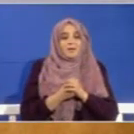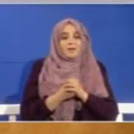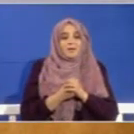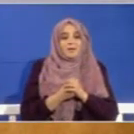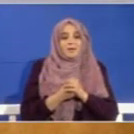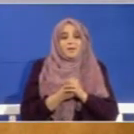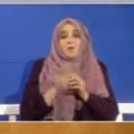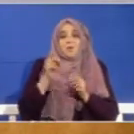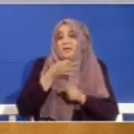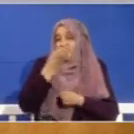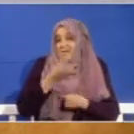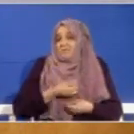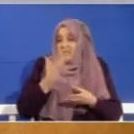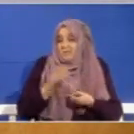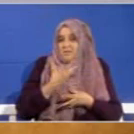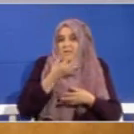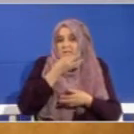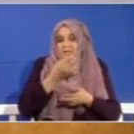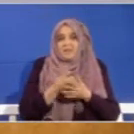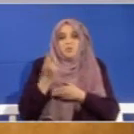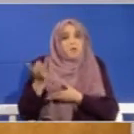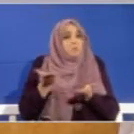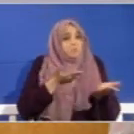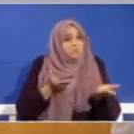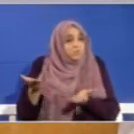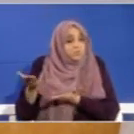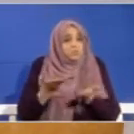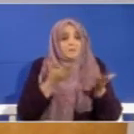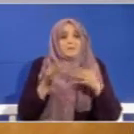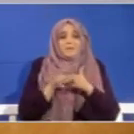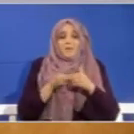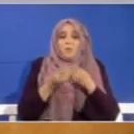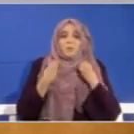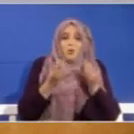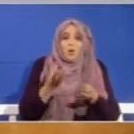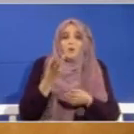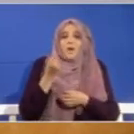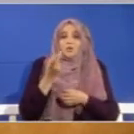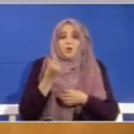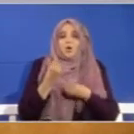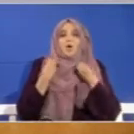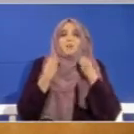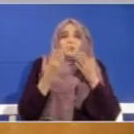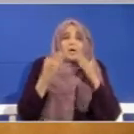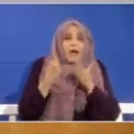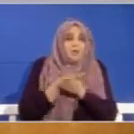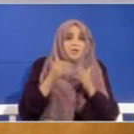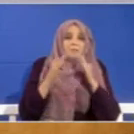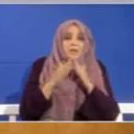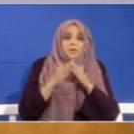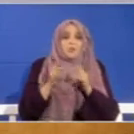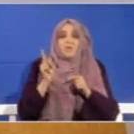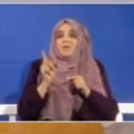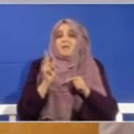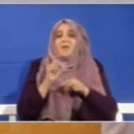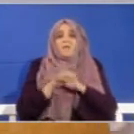وما ذكر من إكرام لهذه الزوجة أعطاها مبلغ وشراها بيت يعني معناها عمل لها كما يقولوا احنا بالدرجة